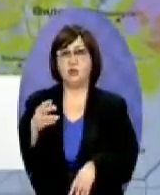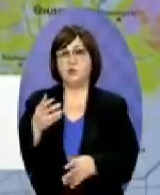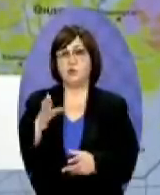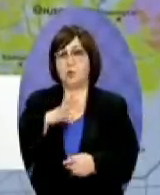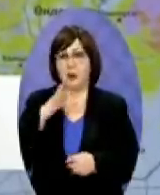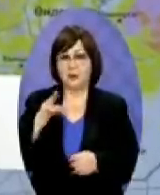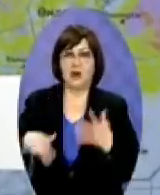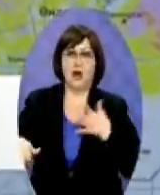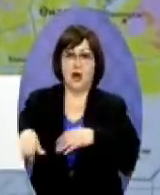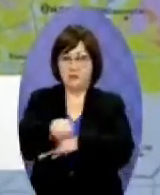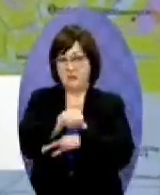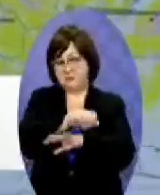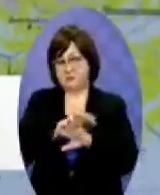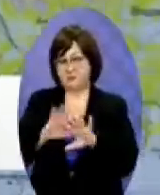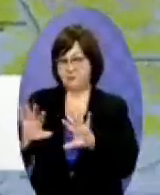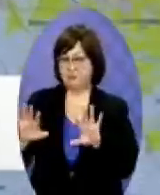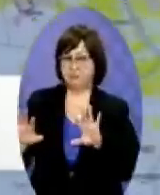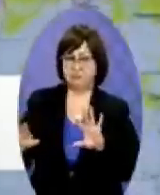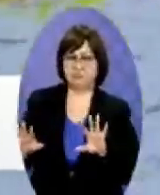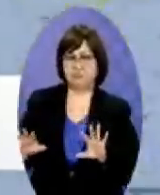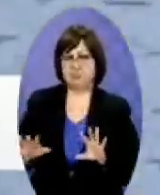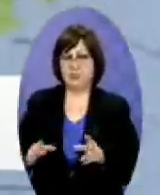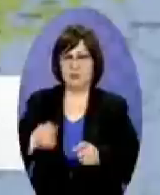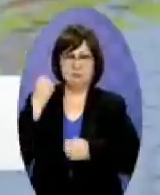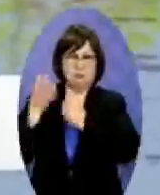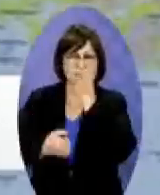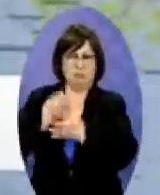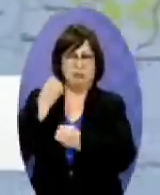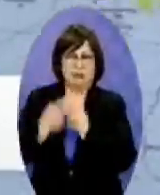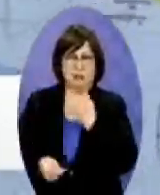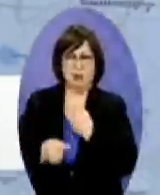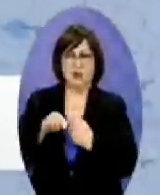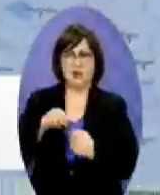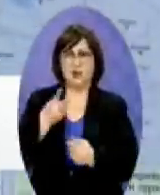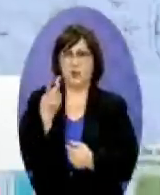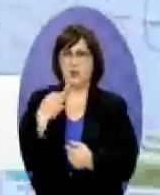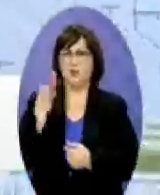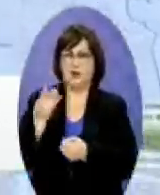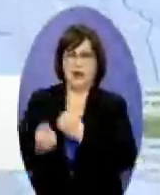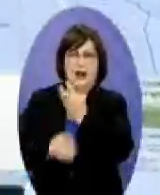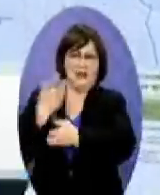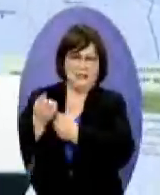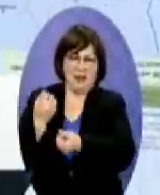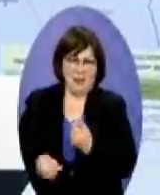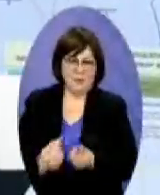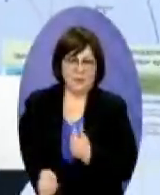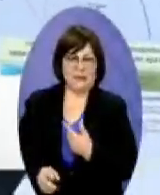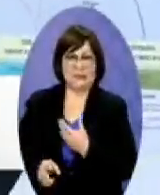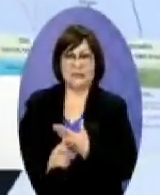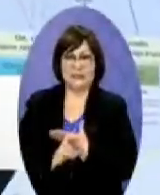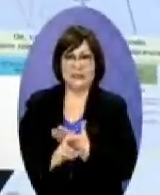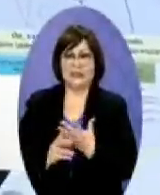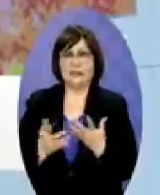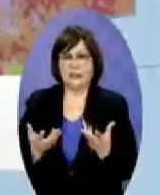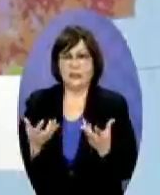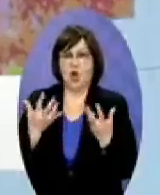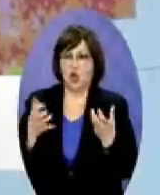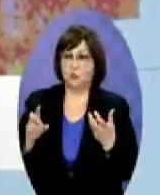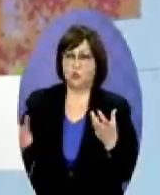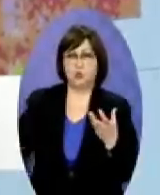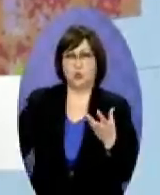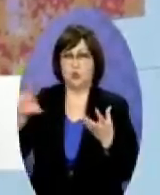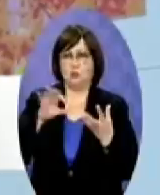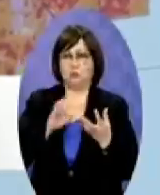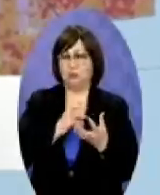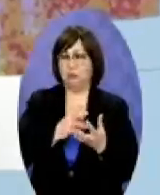эс кватер аймаг зэрэг энэ аймагуд бол одоо төмөрийн эрслийн зэрэг идэвхжиж эхэлж байна. Өргөн одоо олон бүснүүдийн хамрах шинжтэй